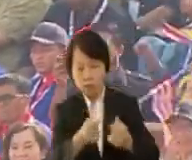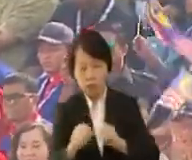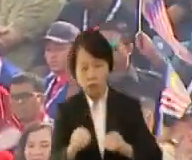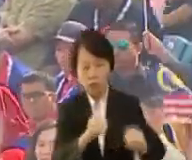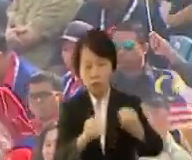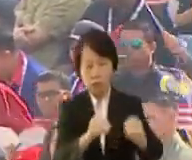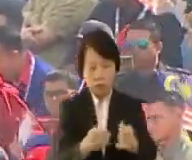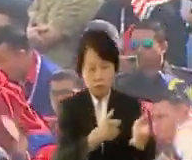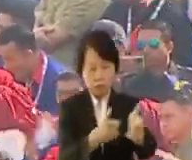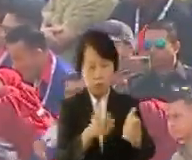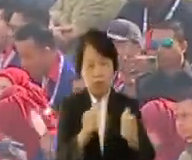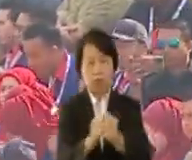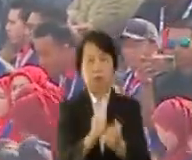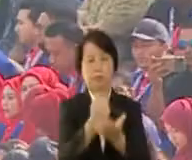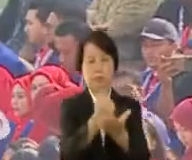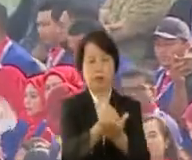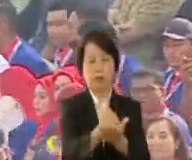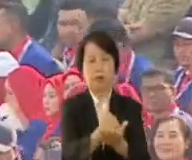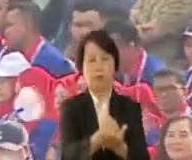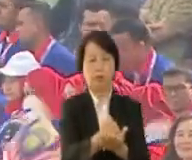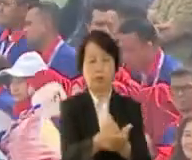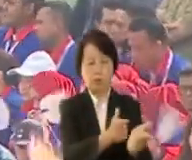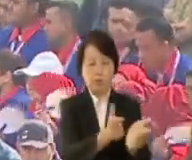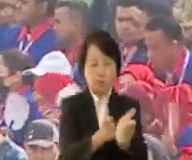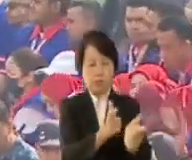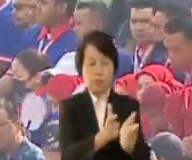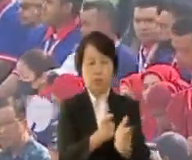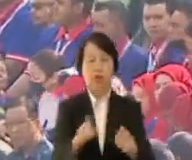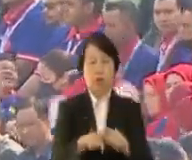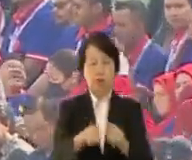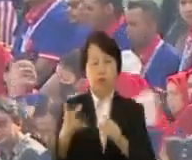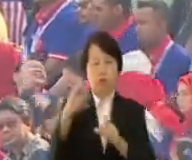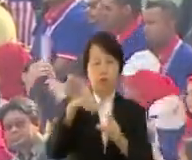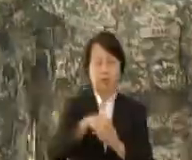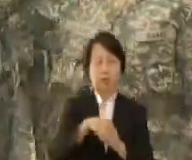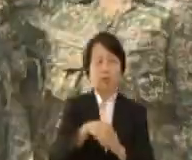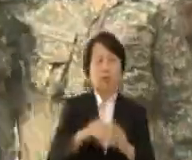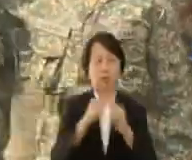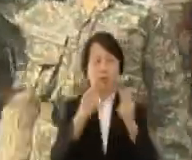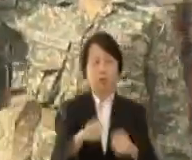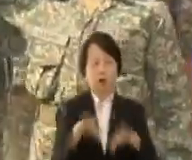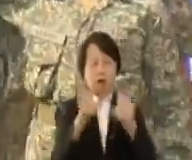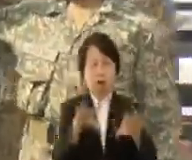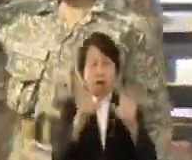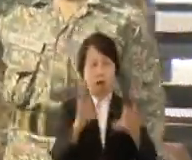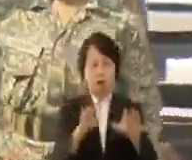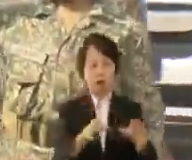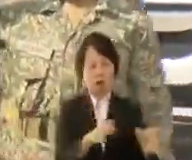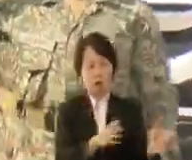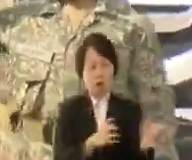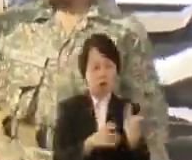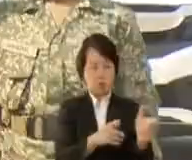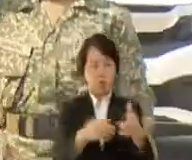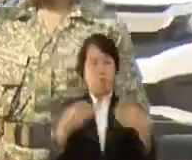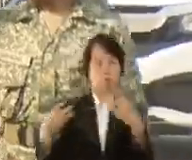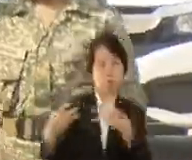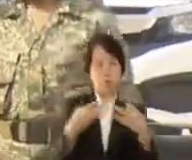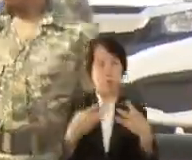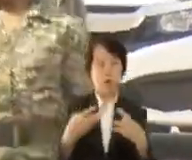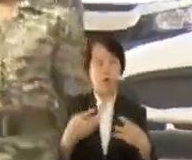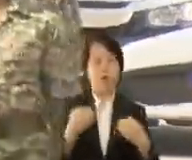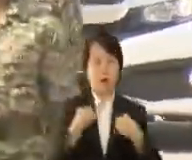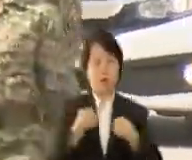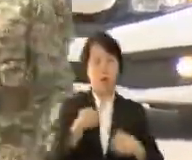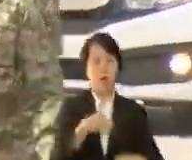elemen tempur dan bantuan tempur. Turut serta tim anjing perang yang terdiri daripada anggota dan